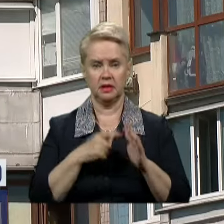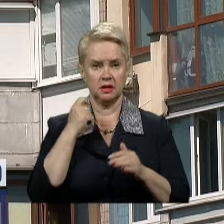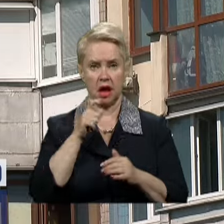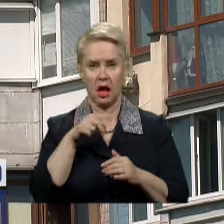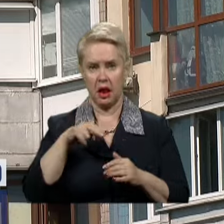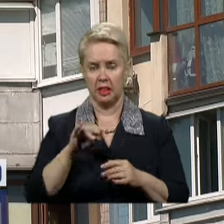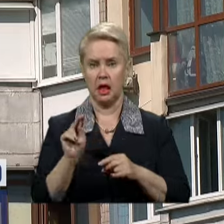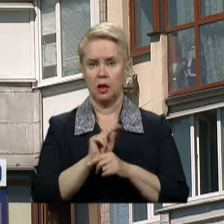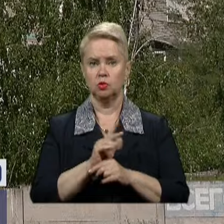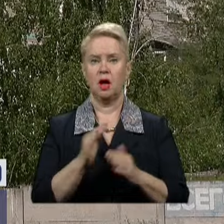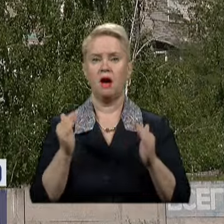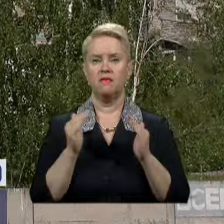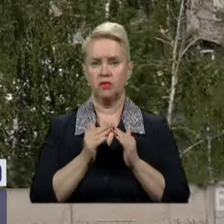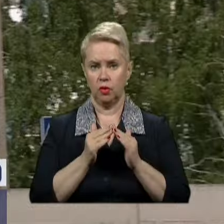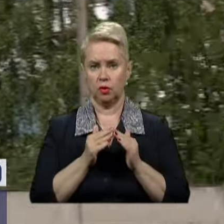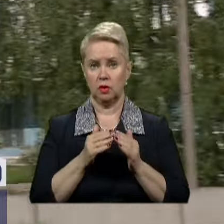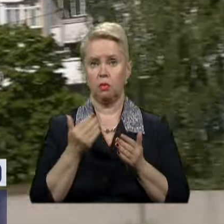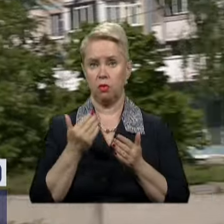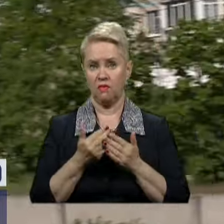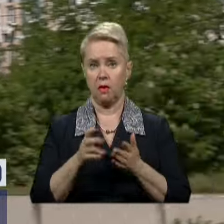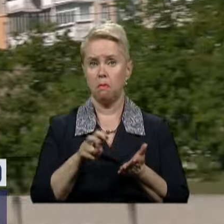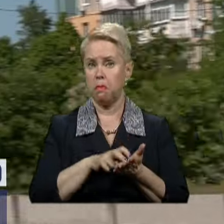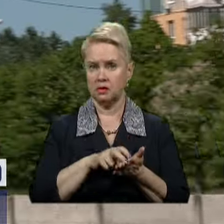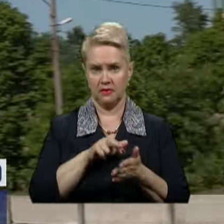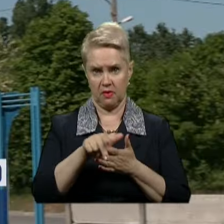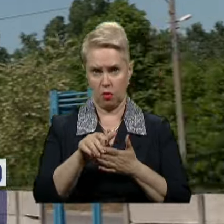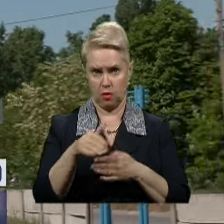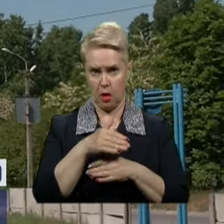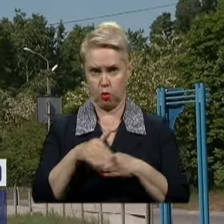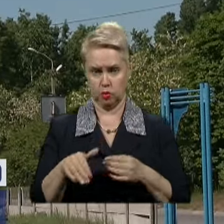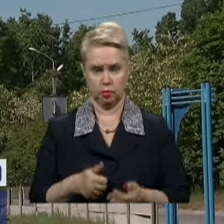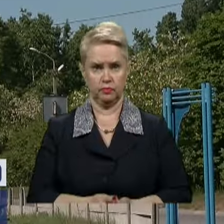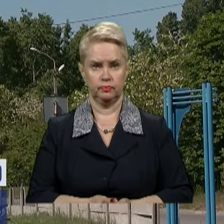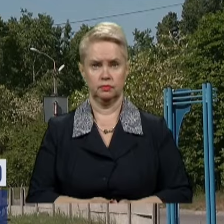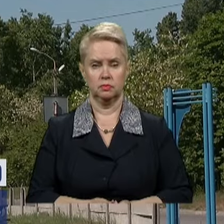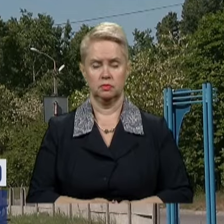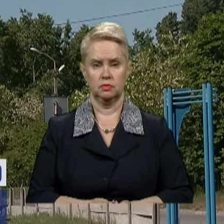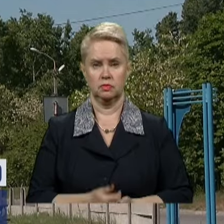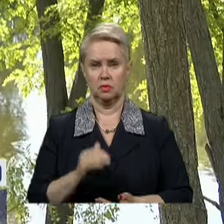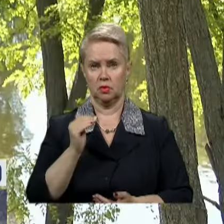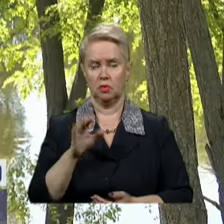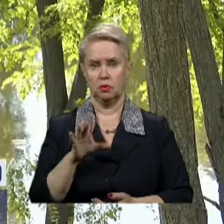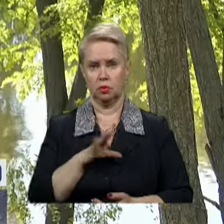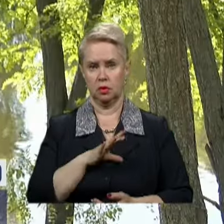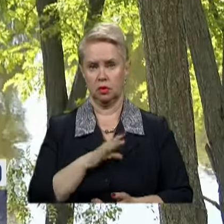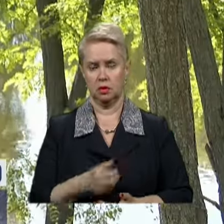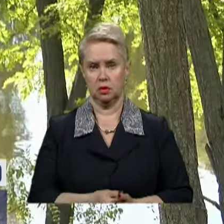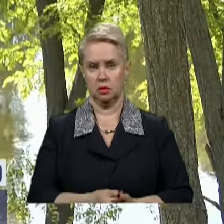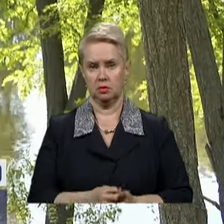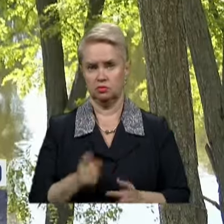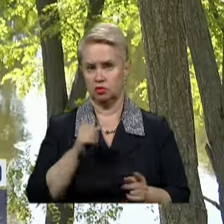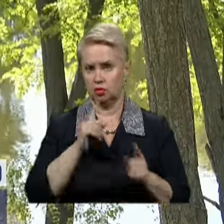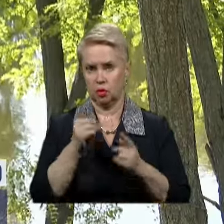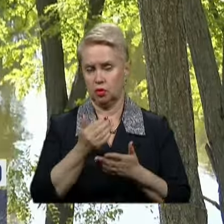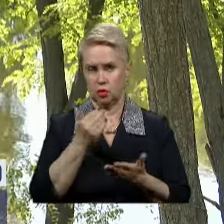17-річна Еліна лікується вдома та буквально боїться виходити на вулицю. То, що дитина була і в шокі,